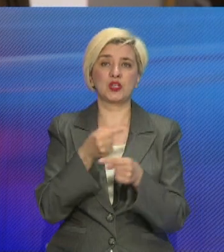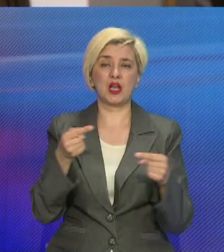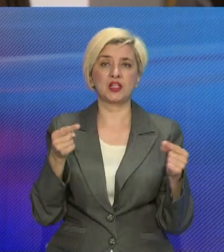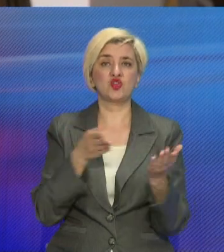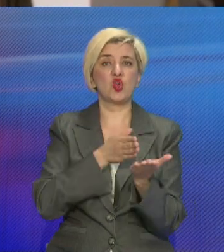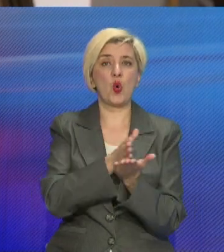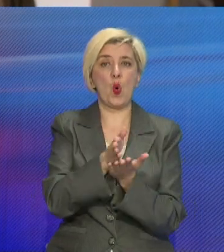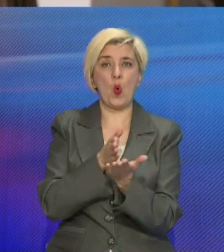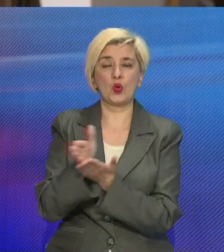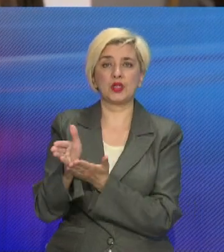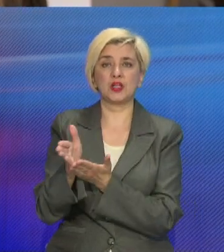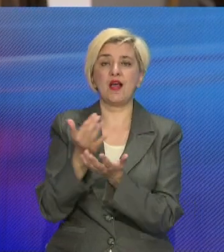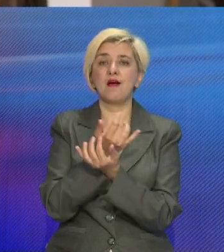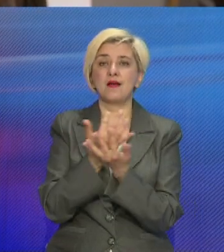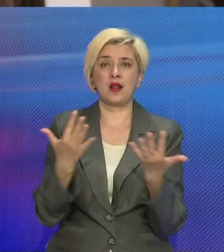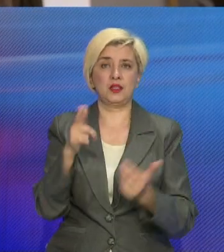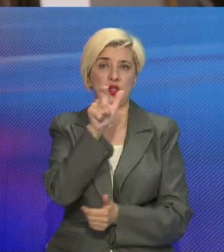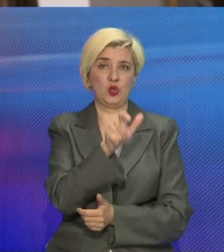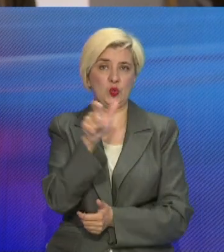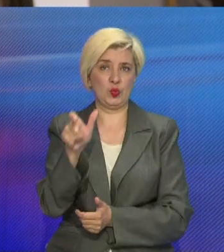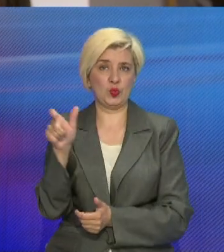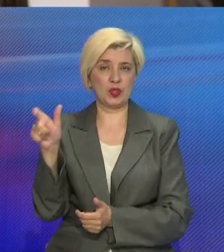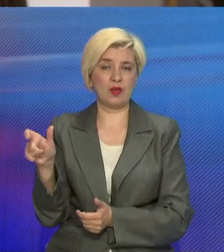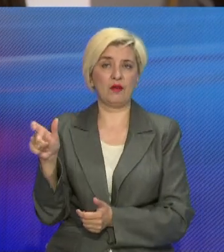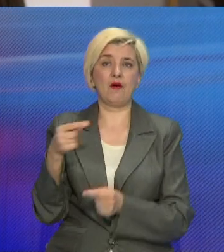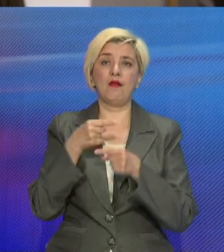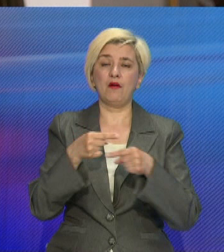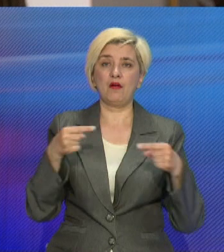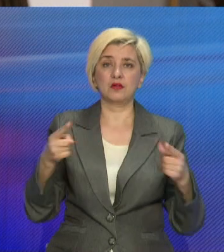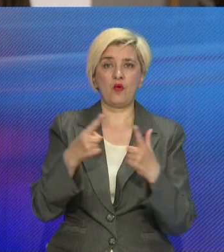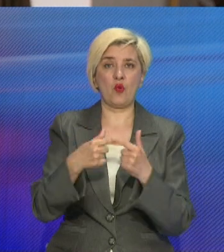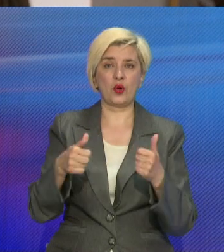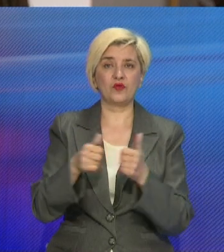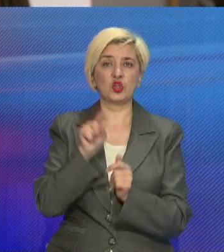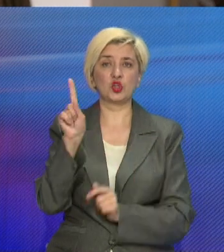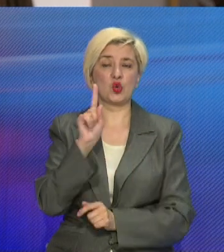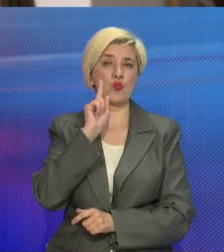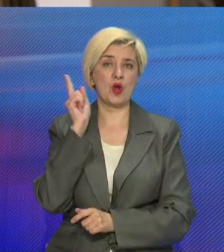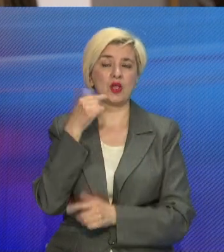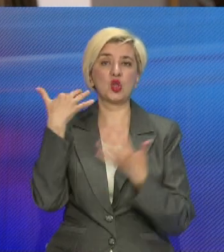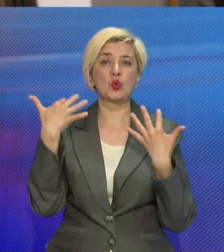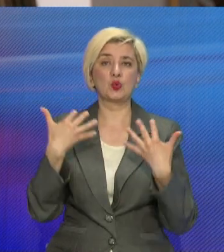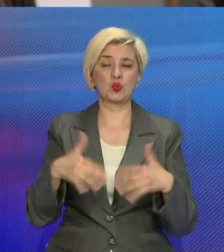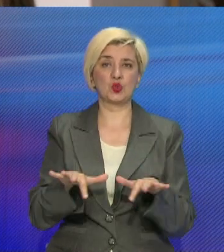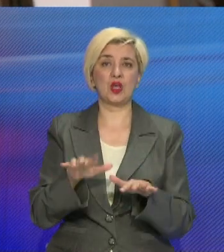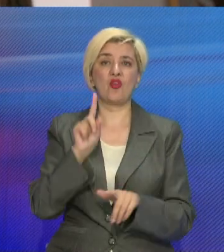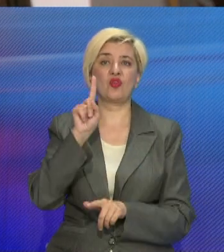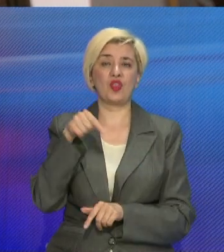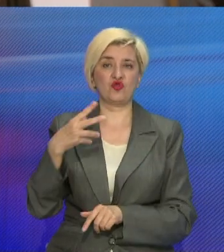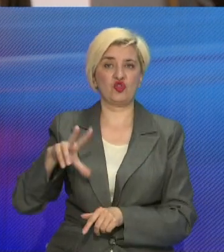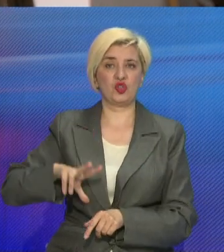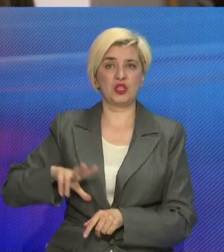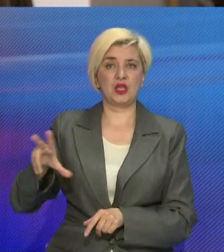отраслей разных людей, с разных организаций, что молодые уже даже директора